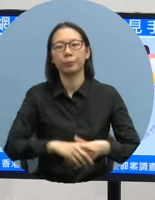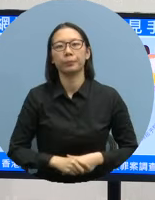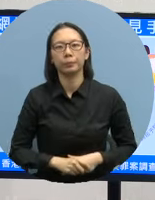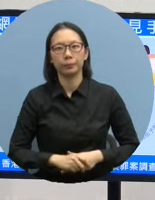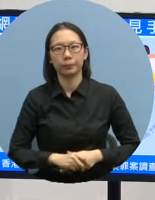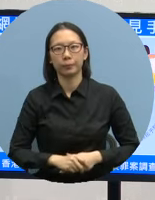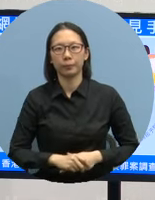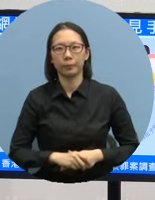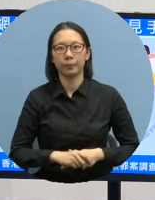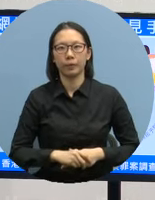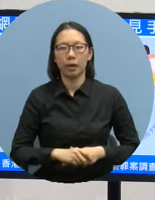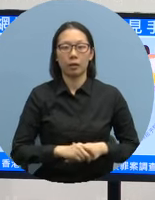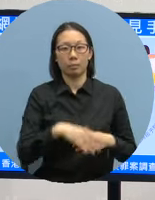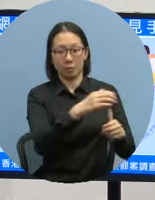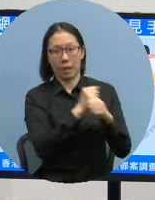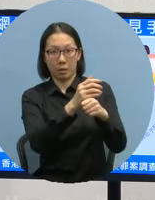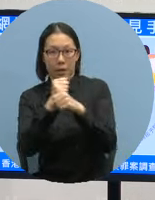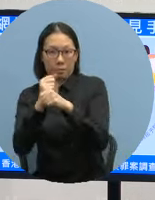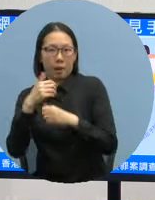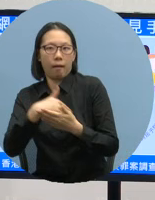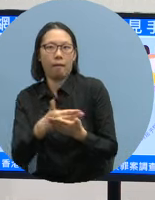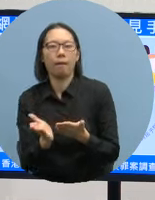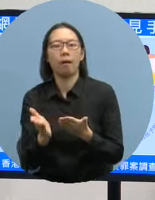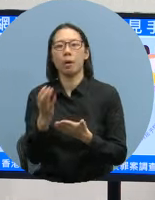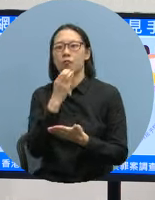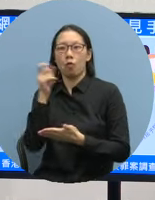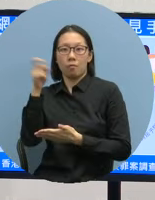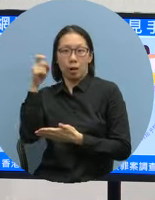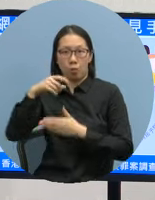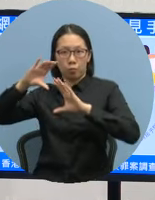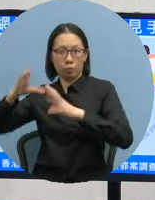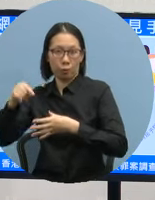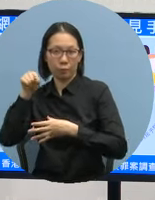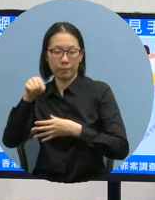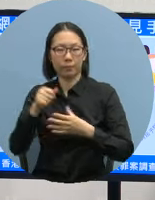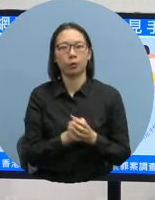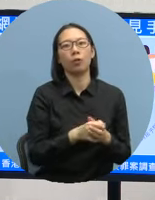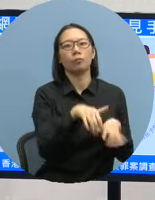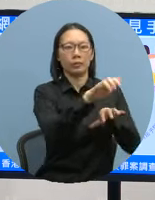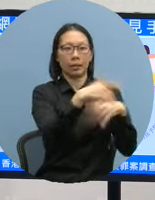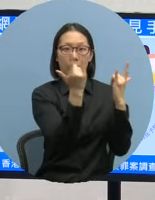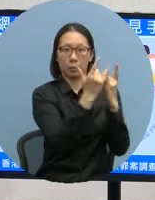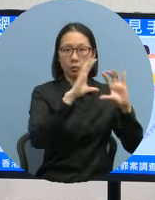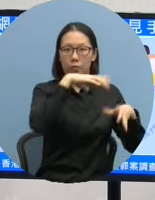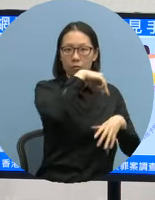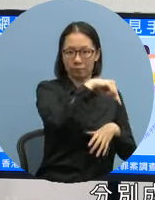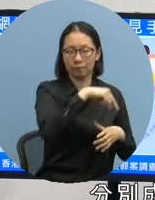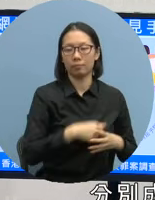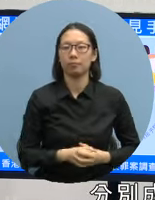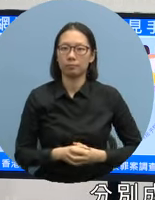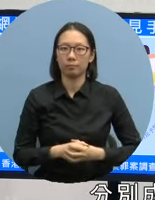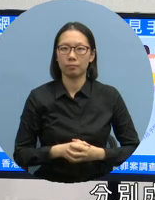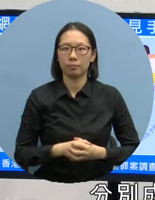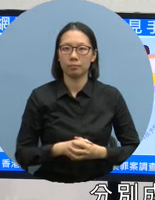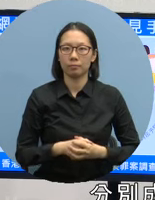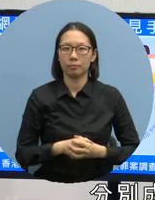多的案件入面，東九龍總區的刑事總部和新界北總區的刑事總部呢分別